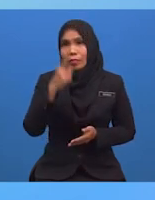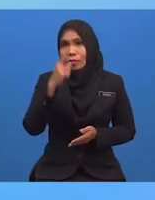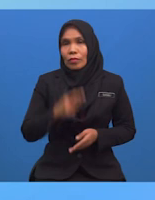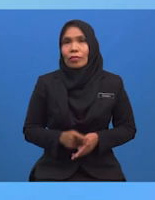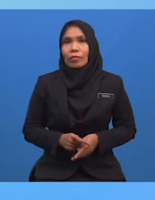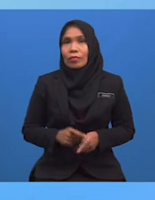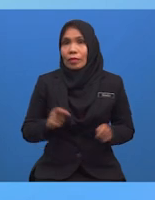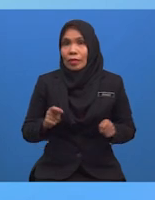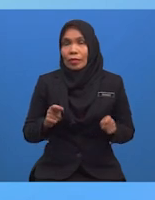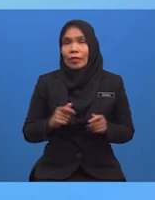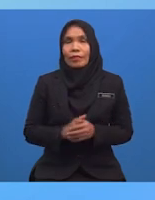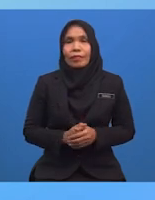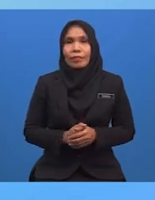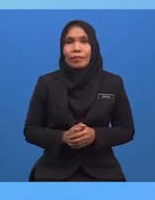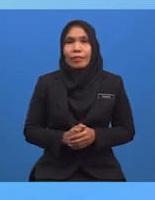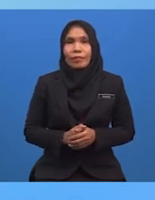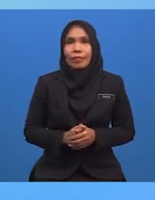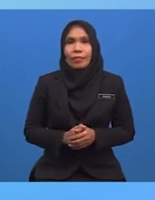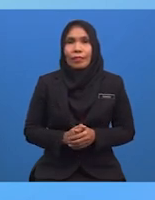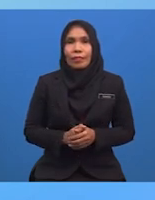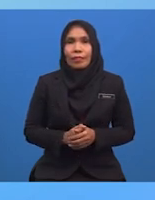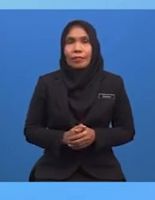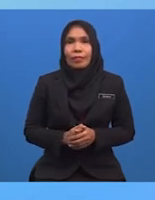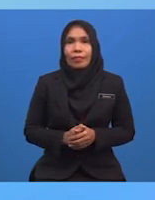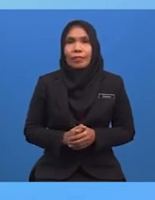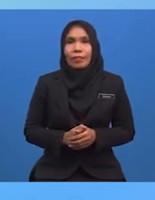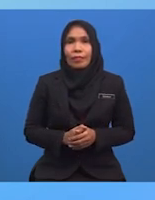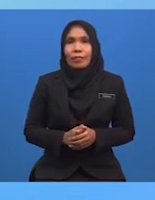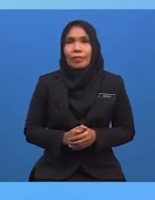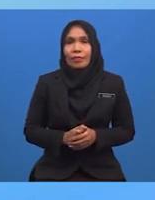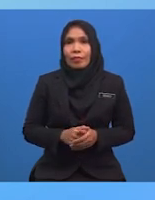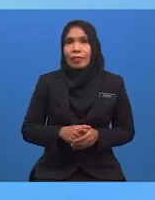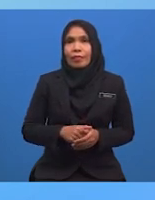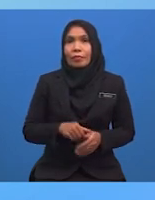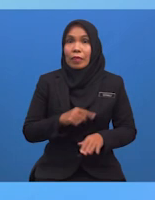atau keperluan semasa dan bersifat jangka pendek.